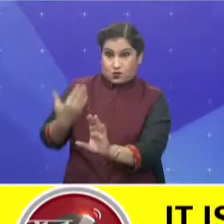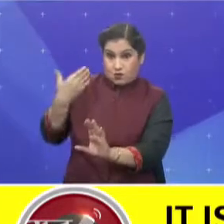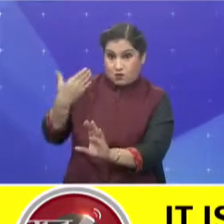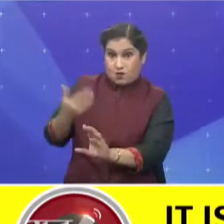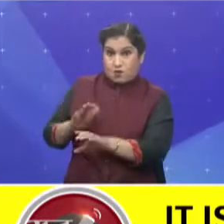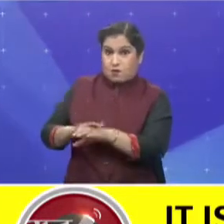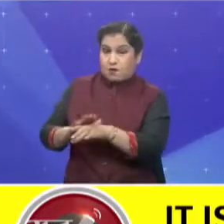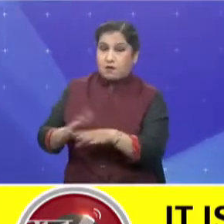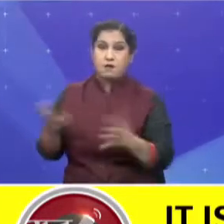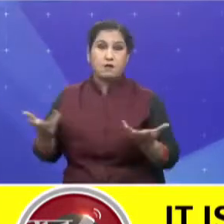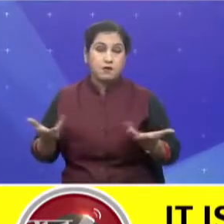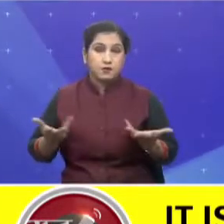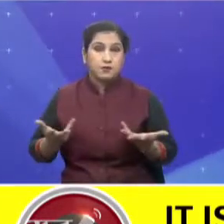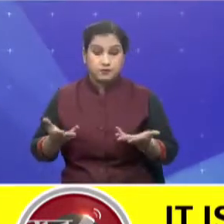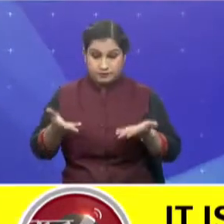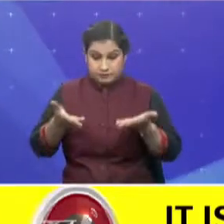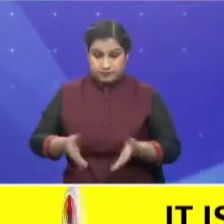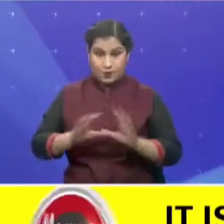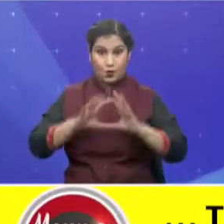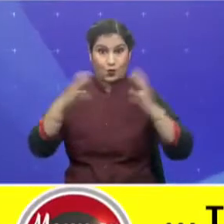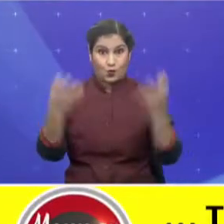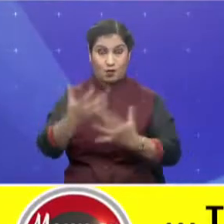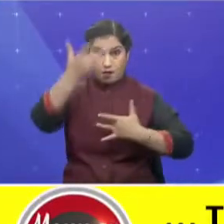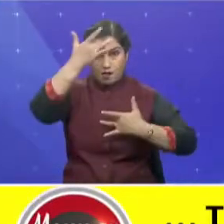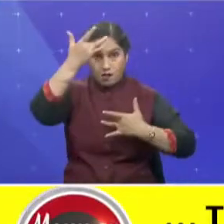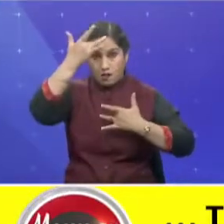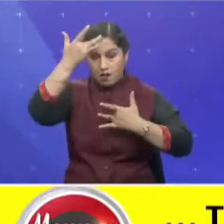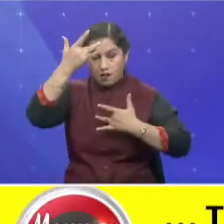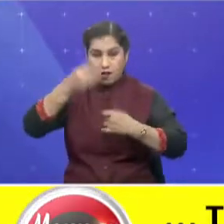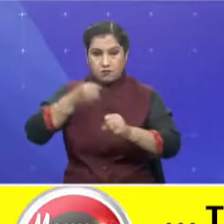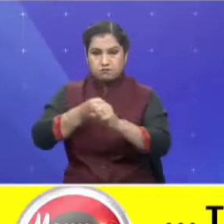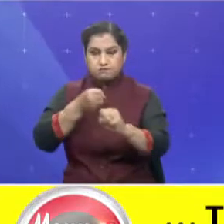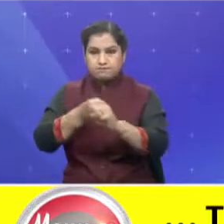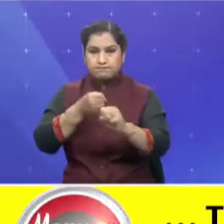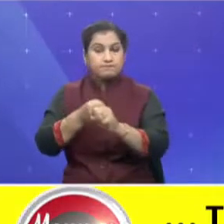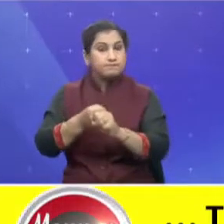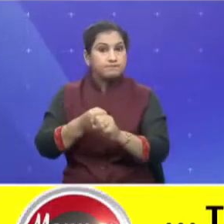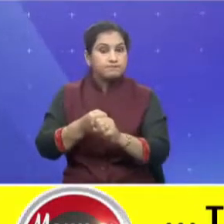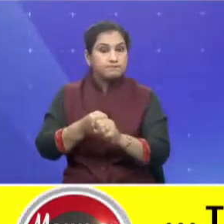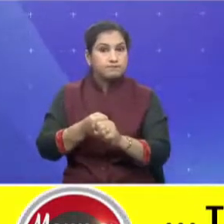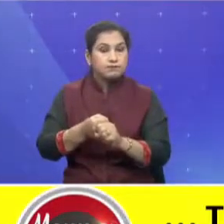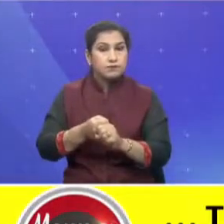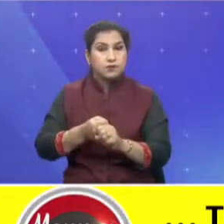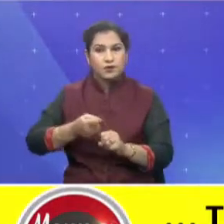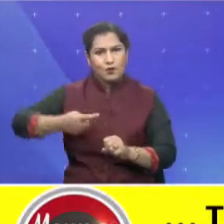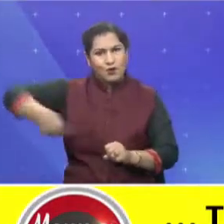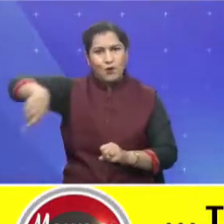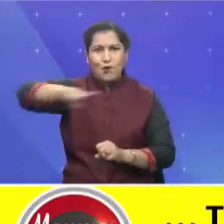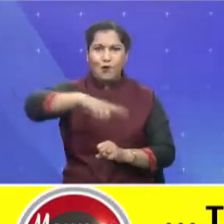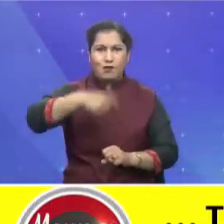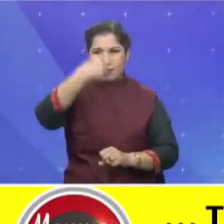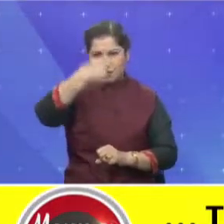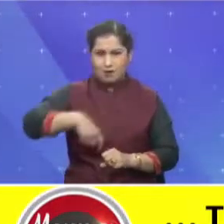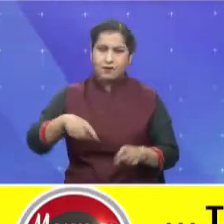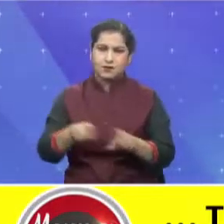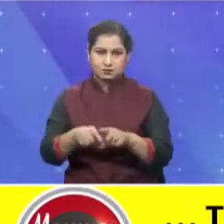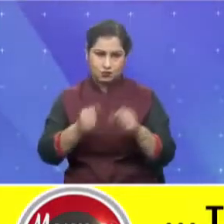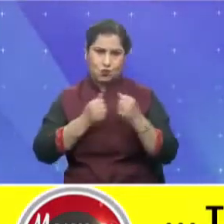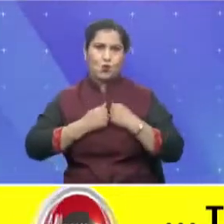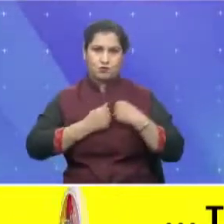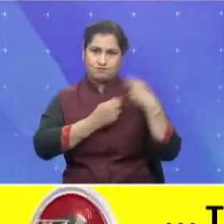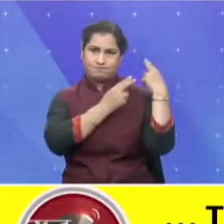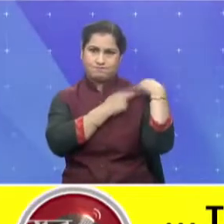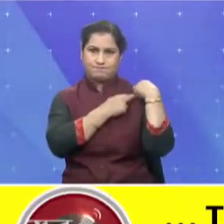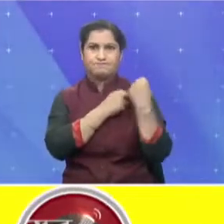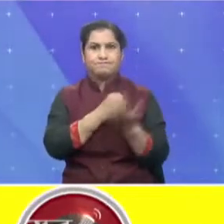हमारा अनुभव है कि इस वैश्विक महामारी को परास्त करने के लिए एक नागरिक के तौर पर हमारा खुद का